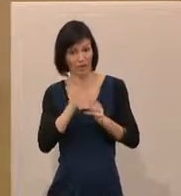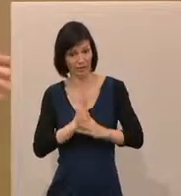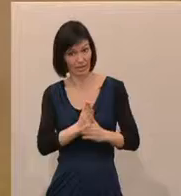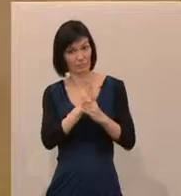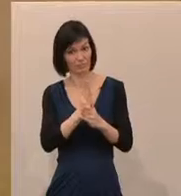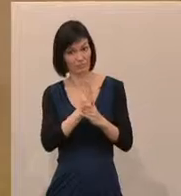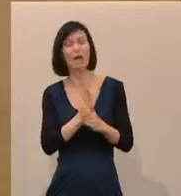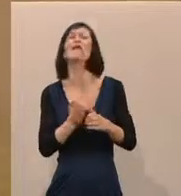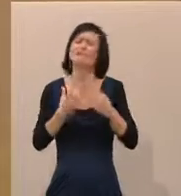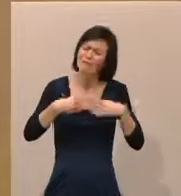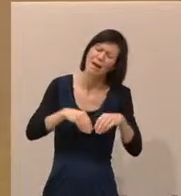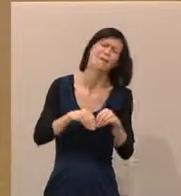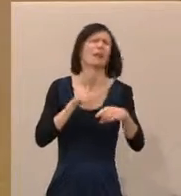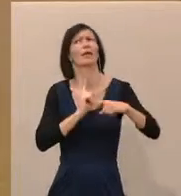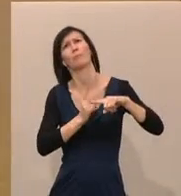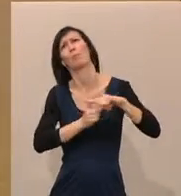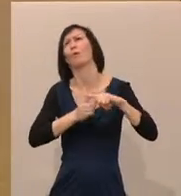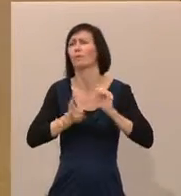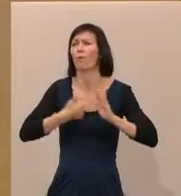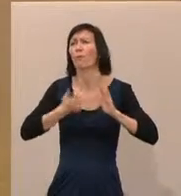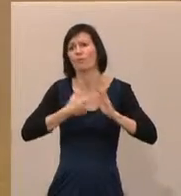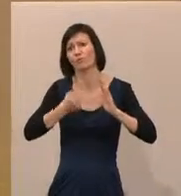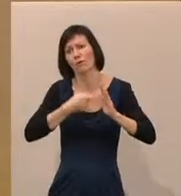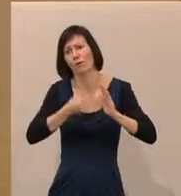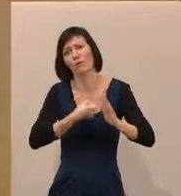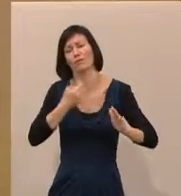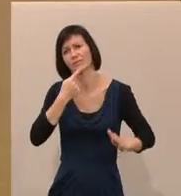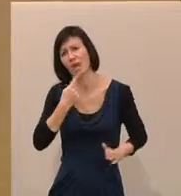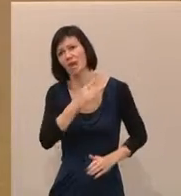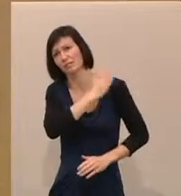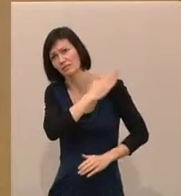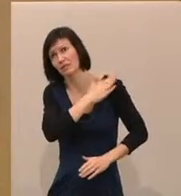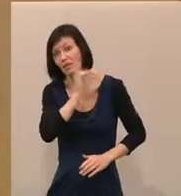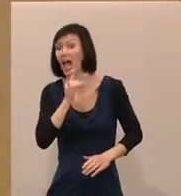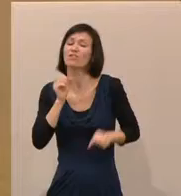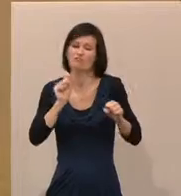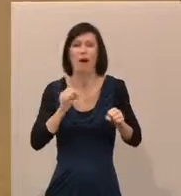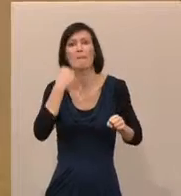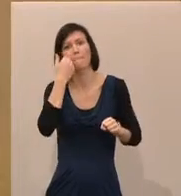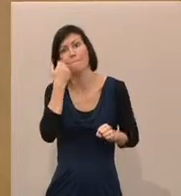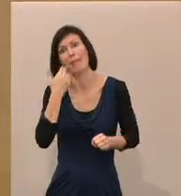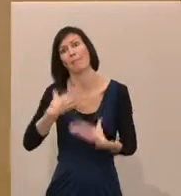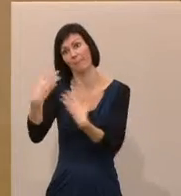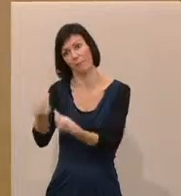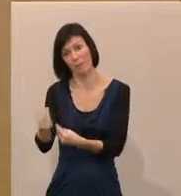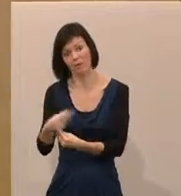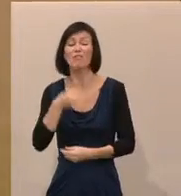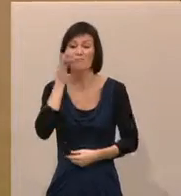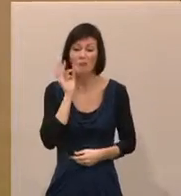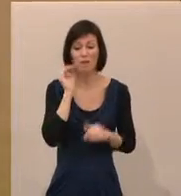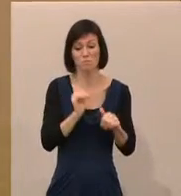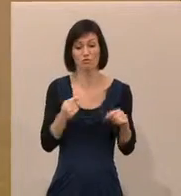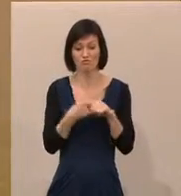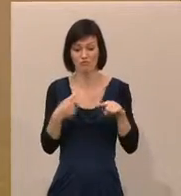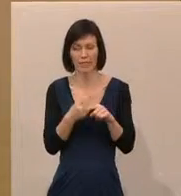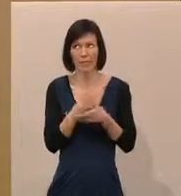wenn Sie auch den Familienbonus noch 100-mal erwähnen, die Männer kassieren ihn in der Regel und Frauen müssen sich darum streiten, ob sie